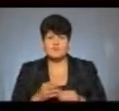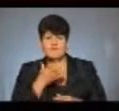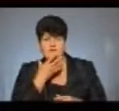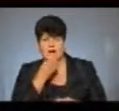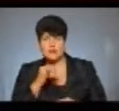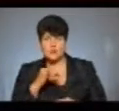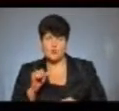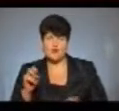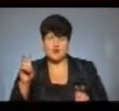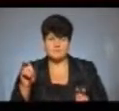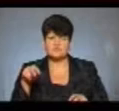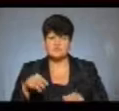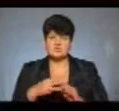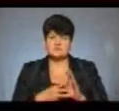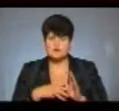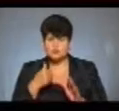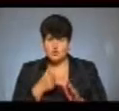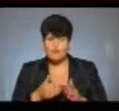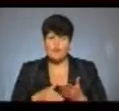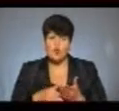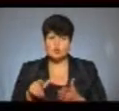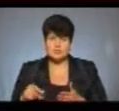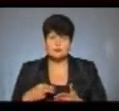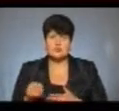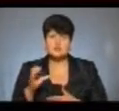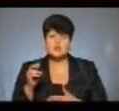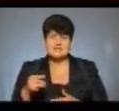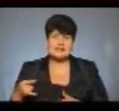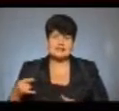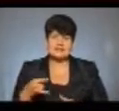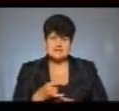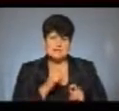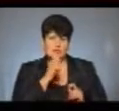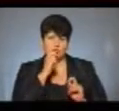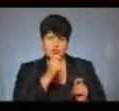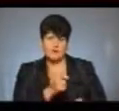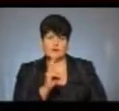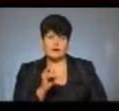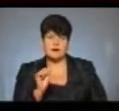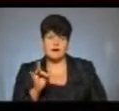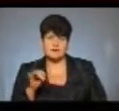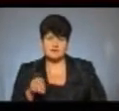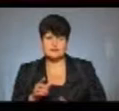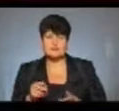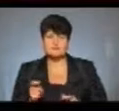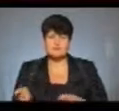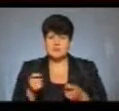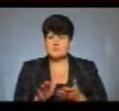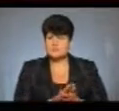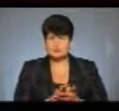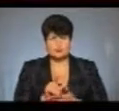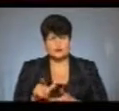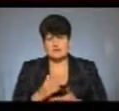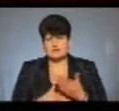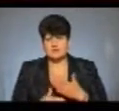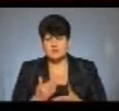У 2018 році в Тернополі волонтери придбали соціальне таксі, яке подарували «Карітасу». Авто перевозить безкоштовно людей з